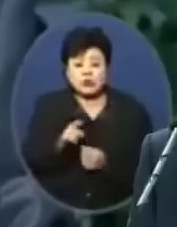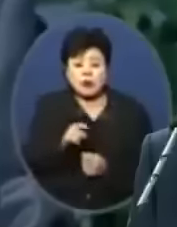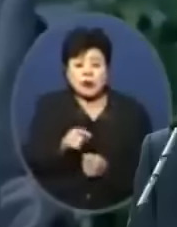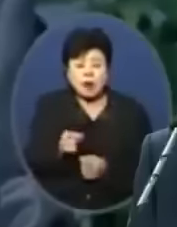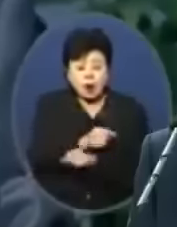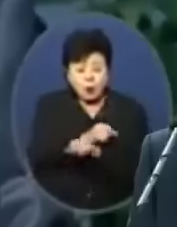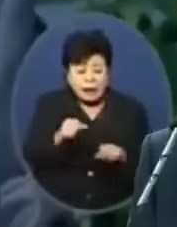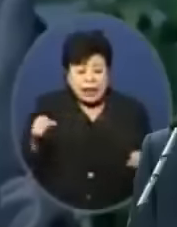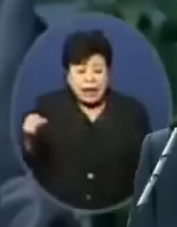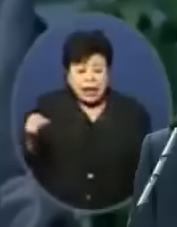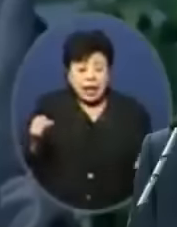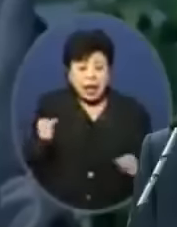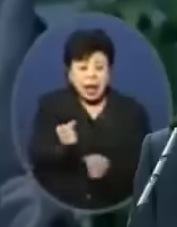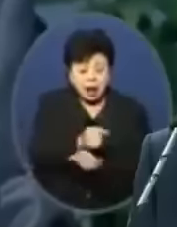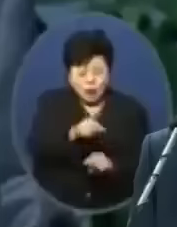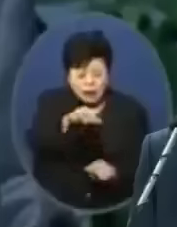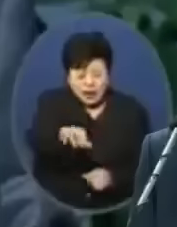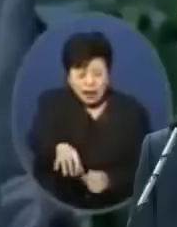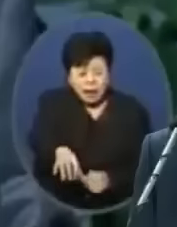광야는